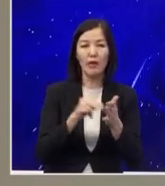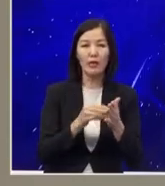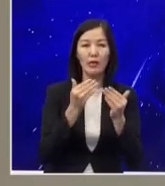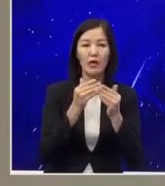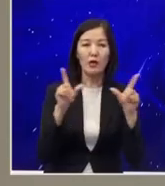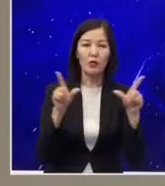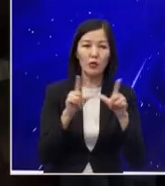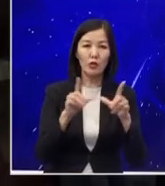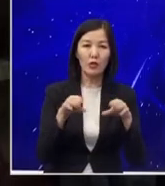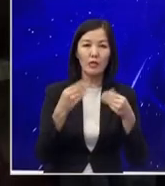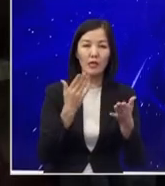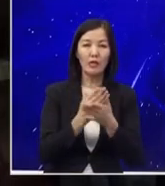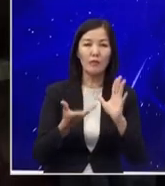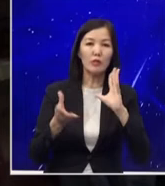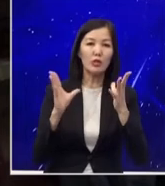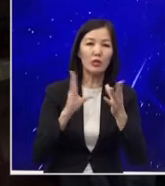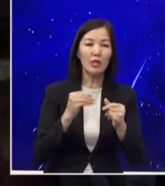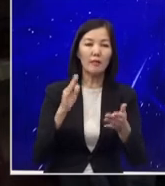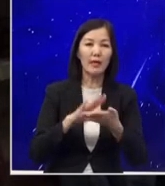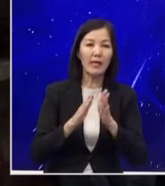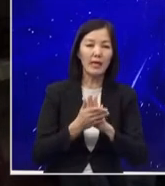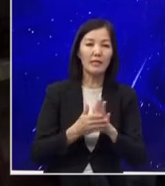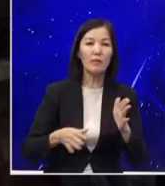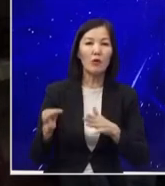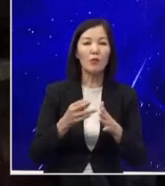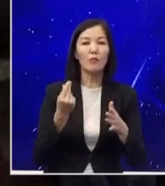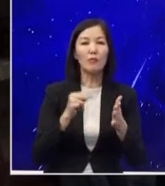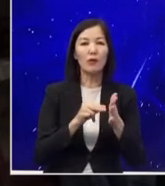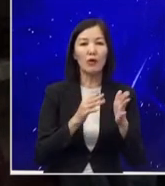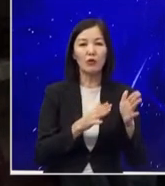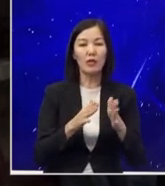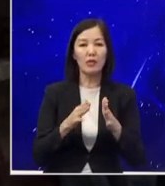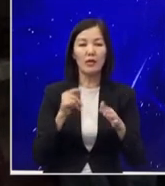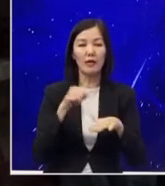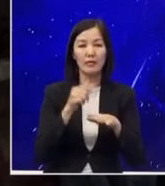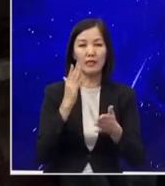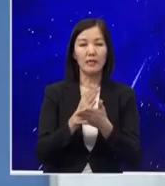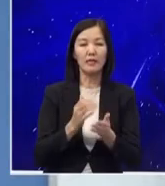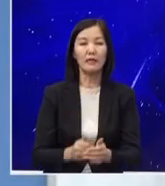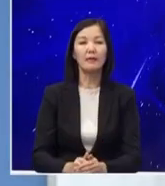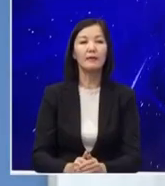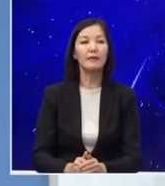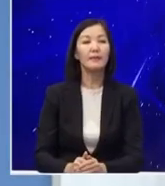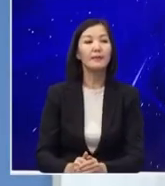дүкендерге таратып жатыр. Жалпы аталған келісім облыстағы баға тұрақтылығына тікелей әсер етпек.